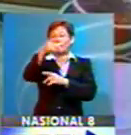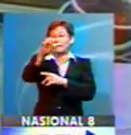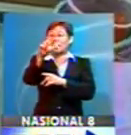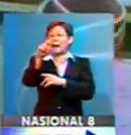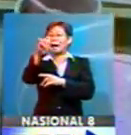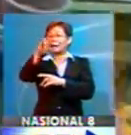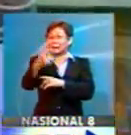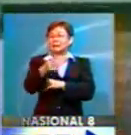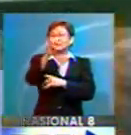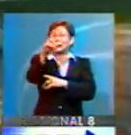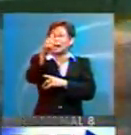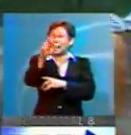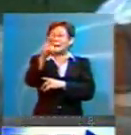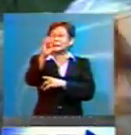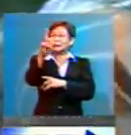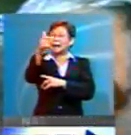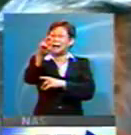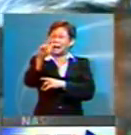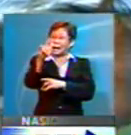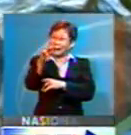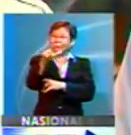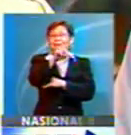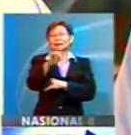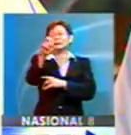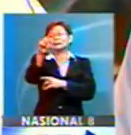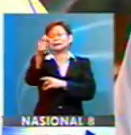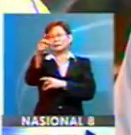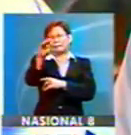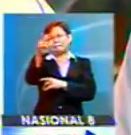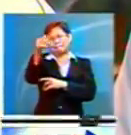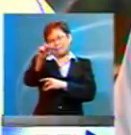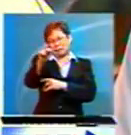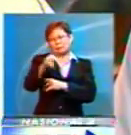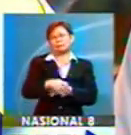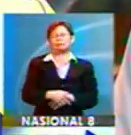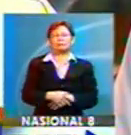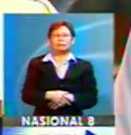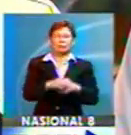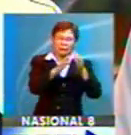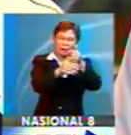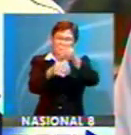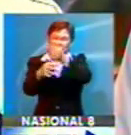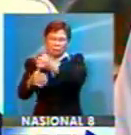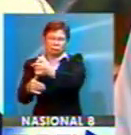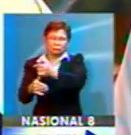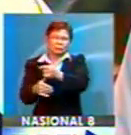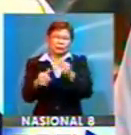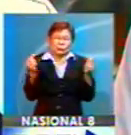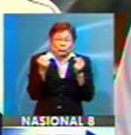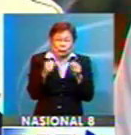selar, cencaru, selayang dan tamban. Dalam masa yang sama juga, ikan-ikan yang sejuk beku ni